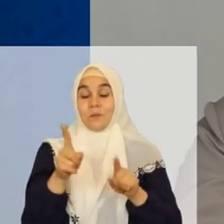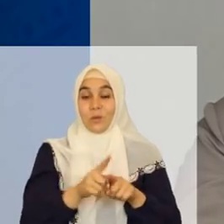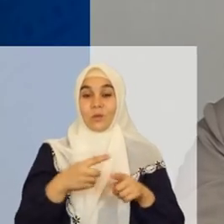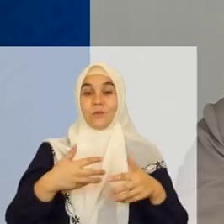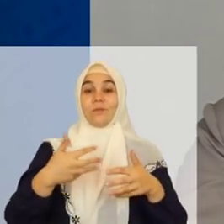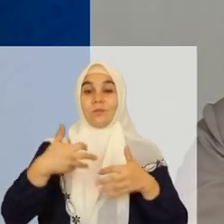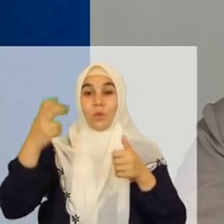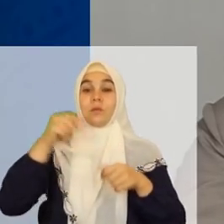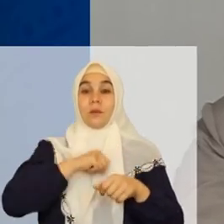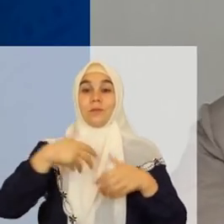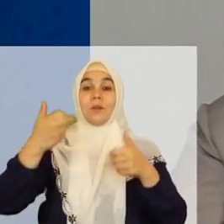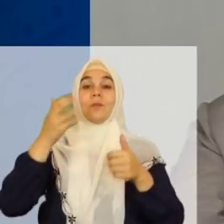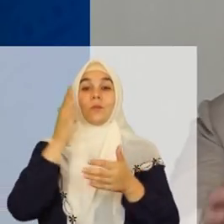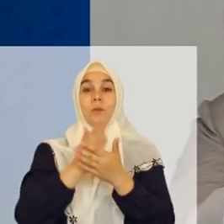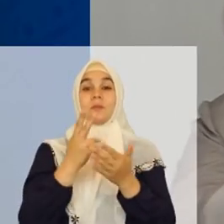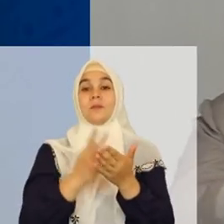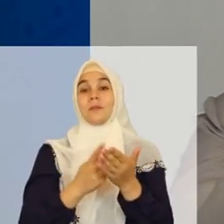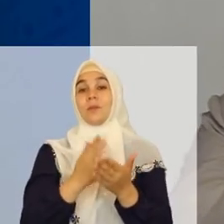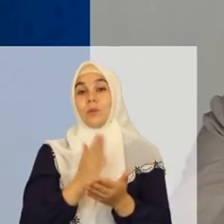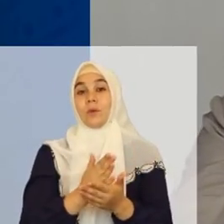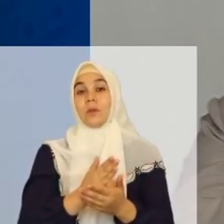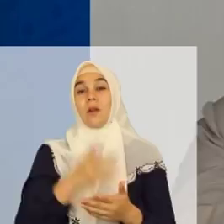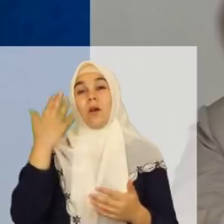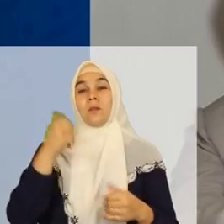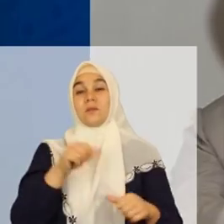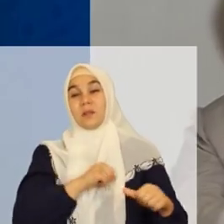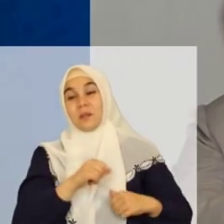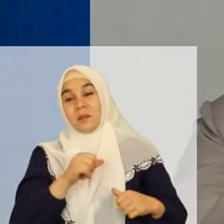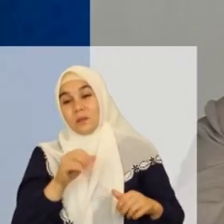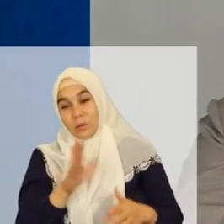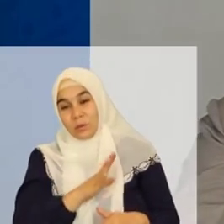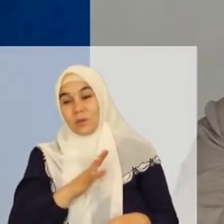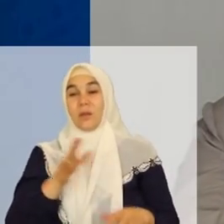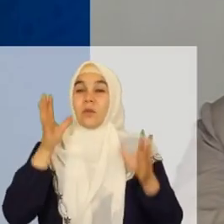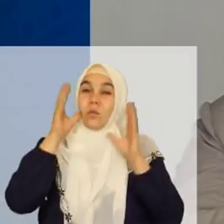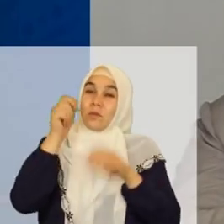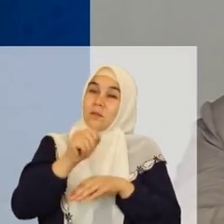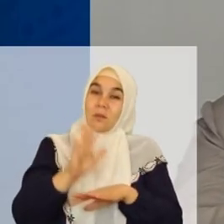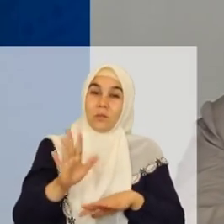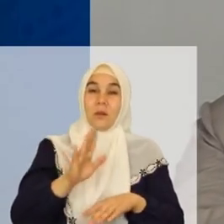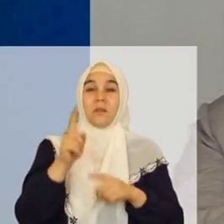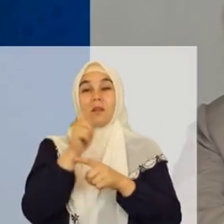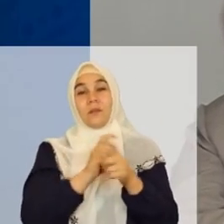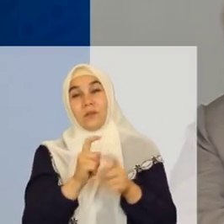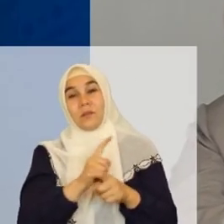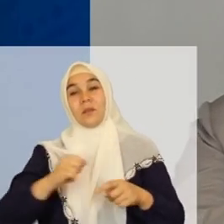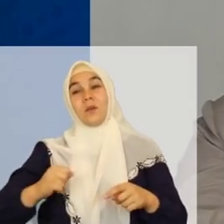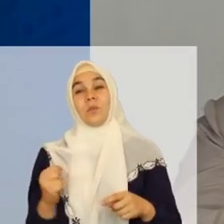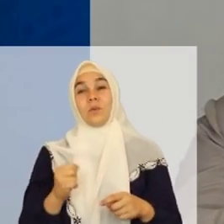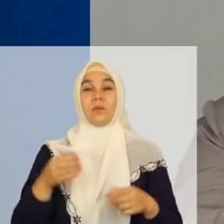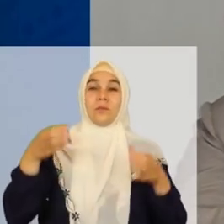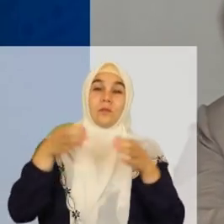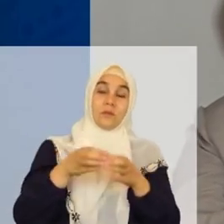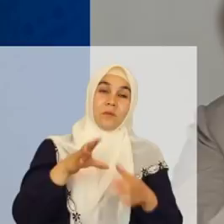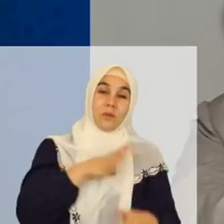bo'ladi. Hajdan oldin beadobliklar qilar edi, namozni o'qib o'qimay yurar edi, pisqi-pasod oshna og'aynlari bor